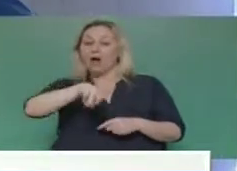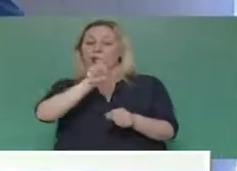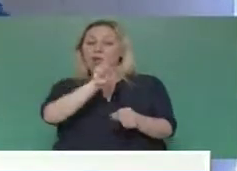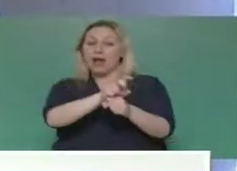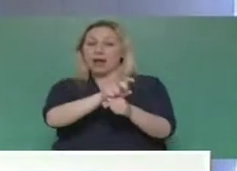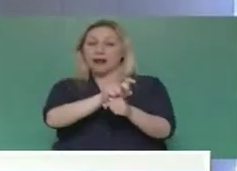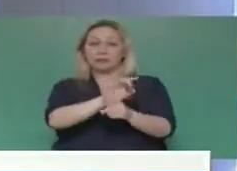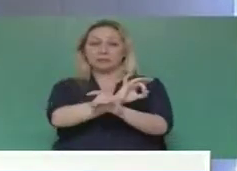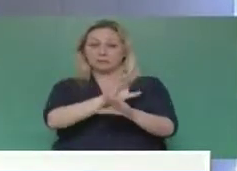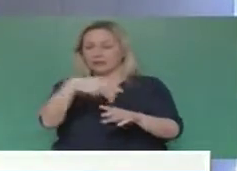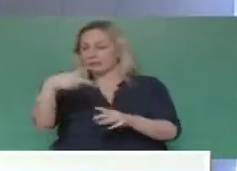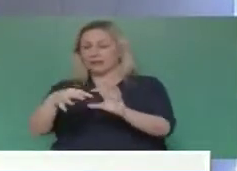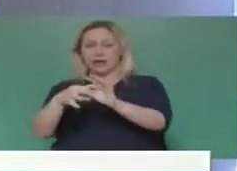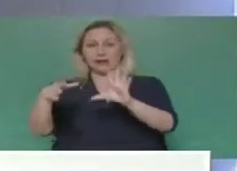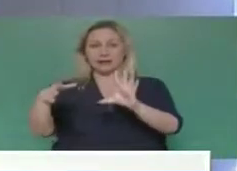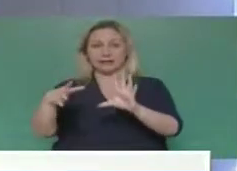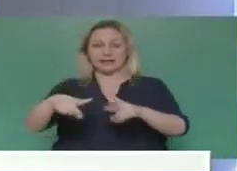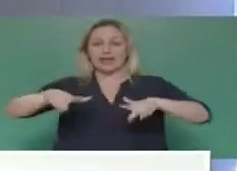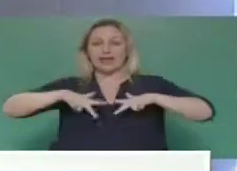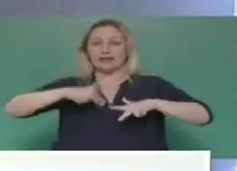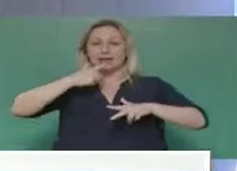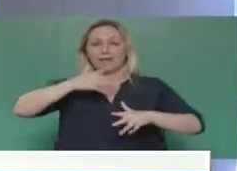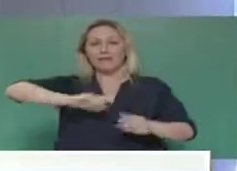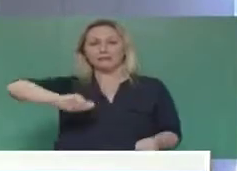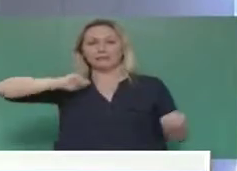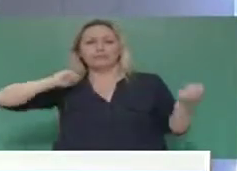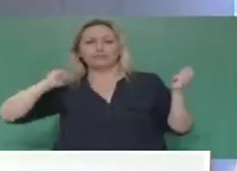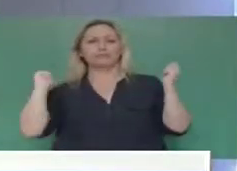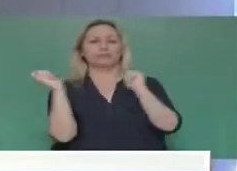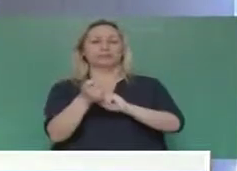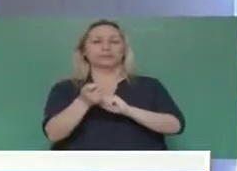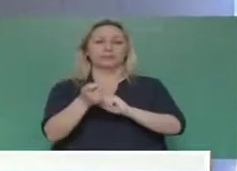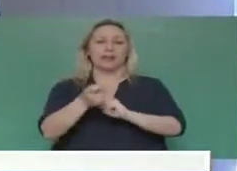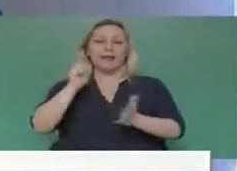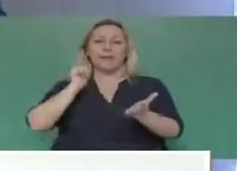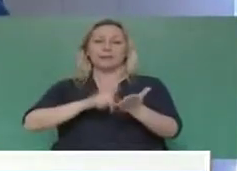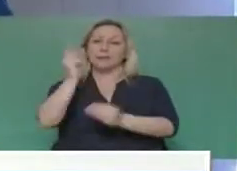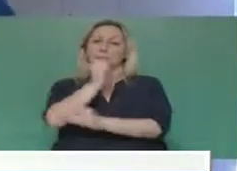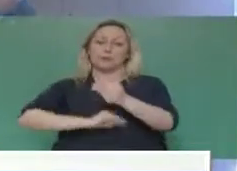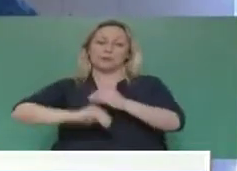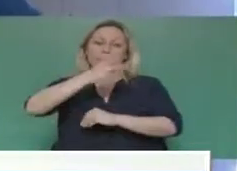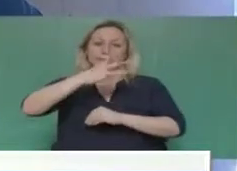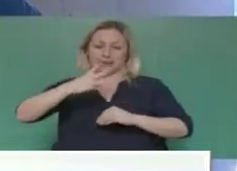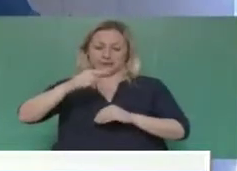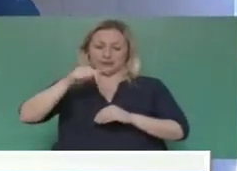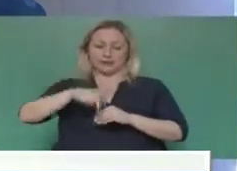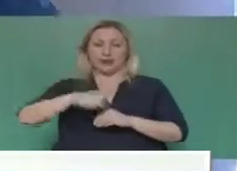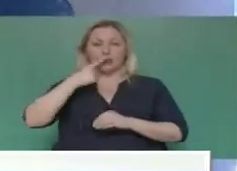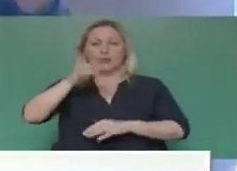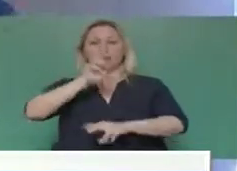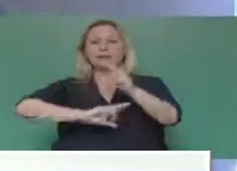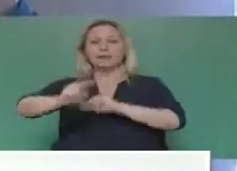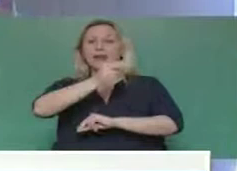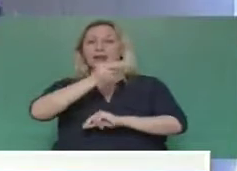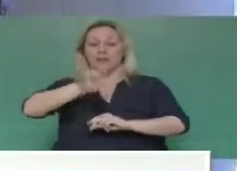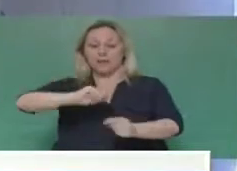αλλάξει πάση θυσία. Ο κόσμος θα χαλάσει, αυτό πρέπει να αλλάξει. Και μπαίνουμε και στη συζήτηση για μεταρρυθμίσεις. Μα